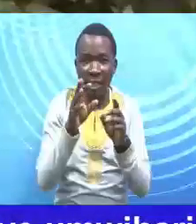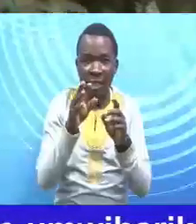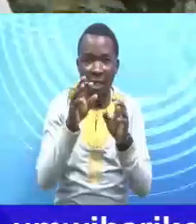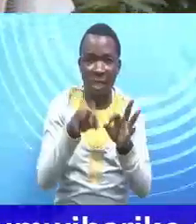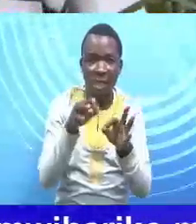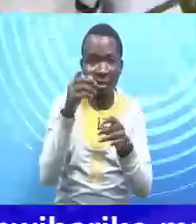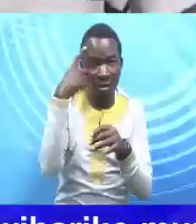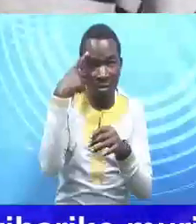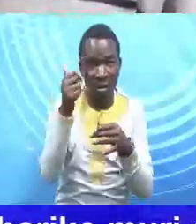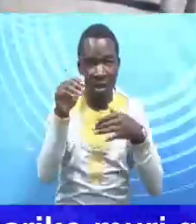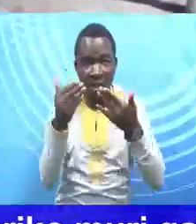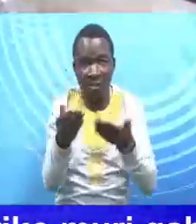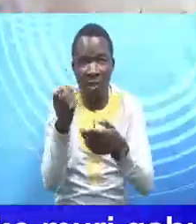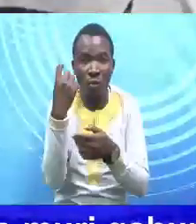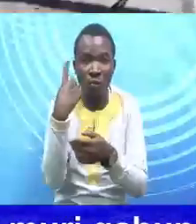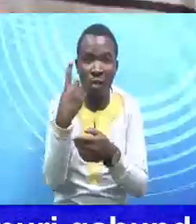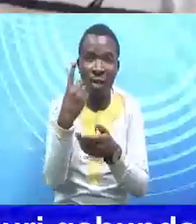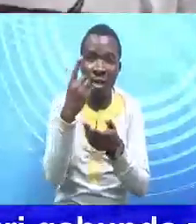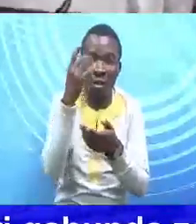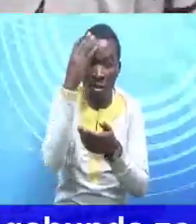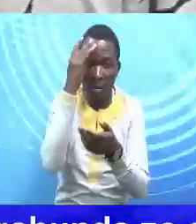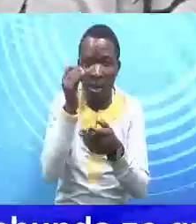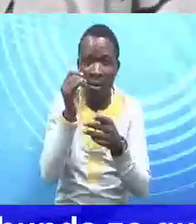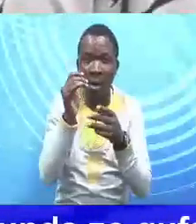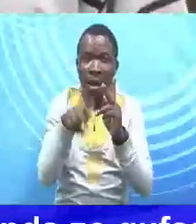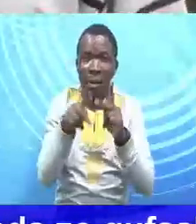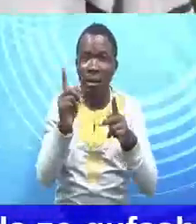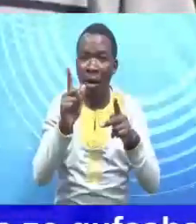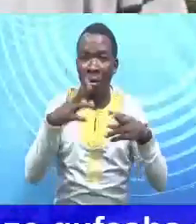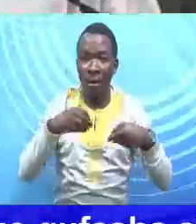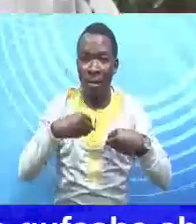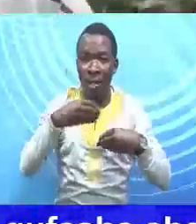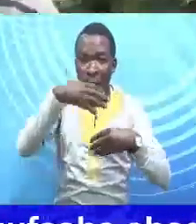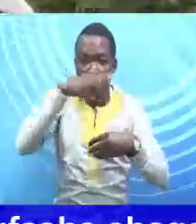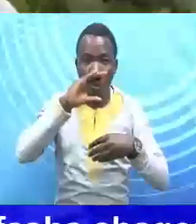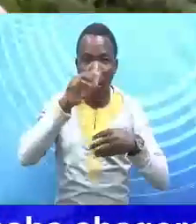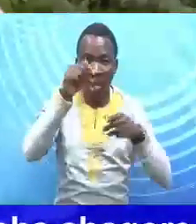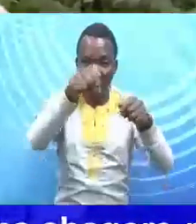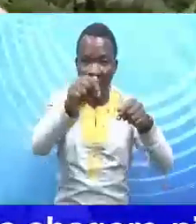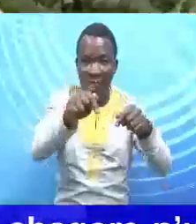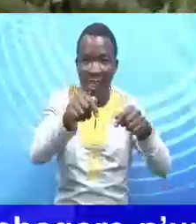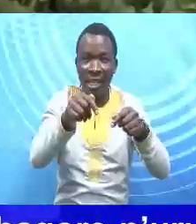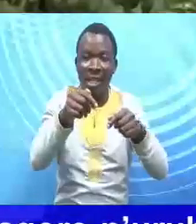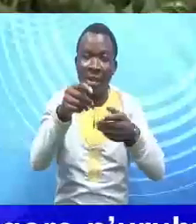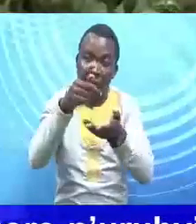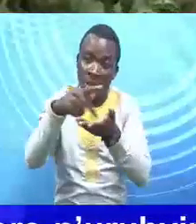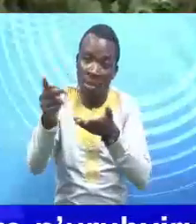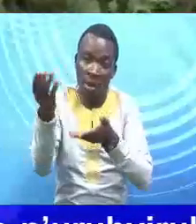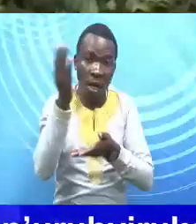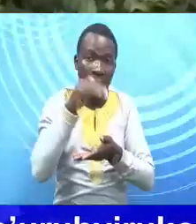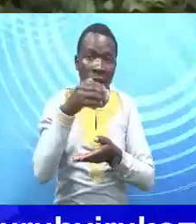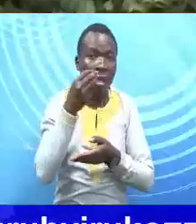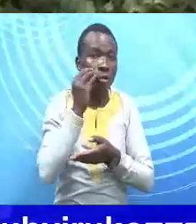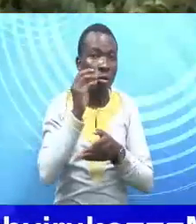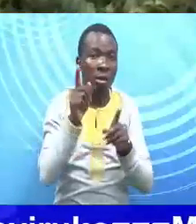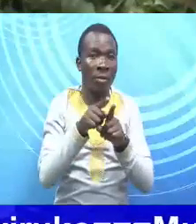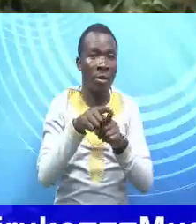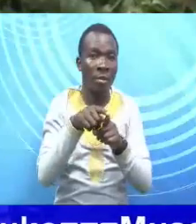twumva nuko abantu batemereye kunywera aho ngaho ariko uri gura rijyana mu rugo nkuko tubyumva ku